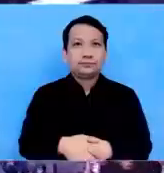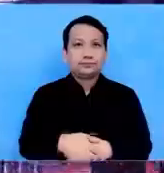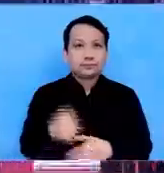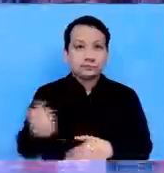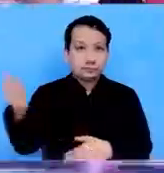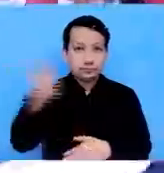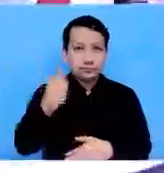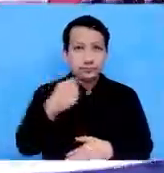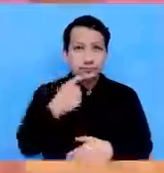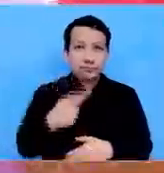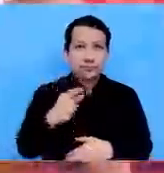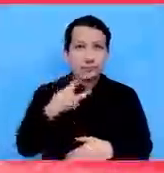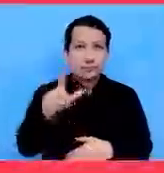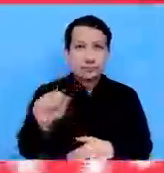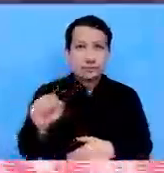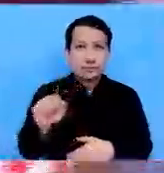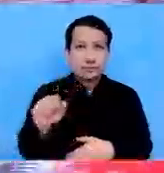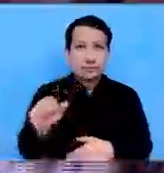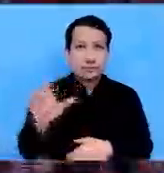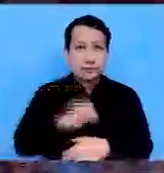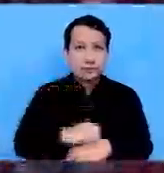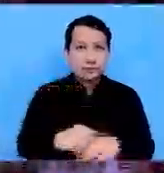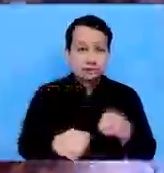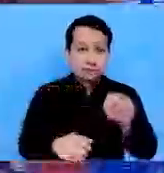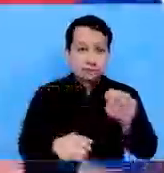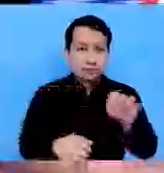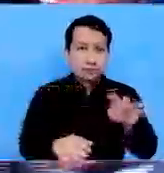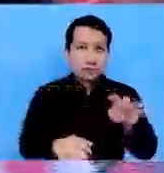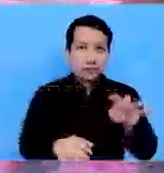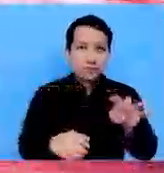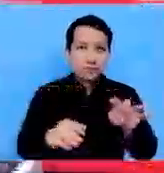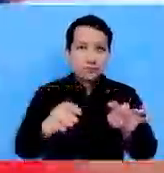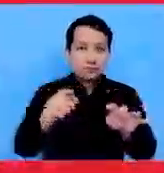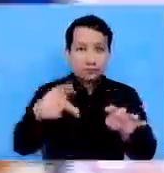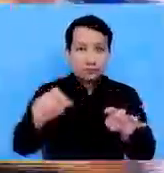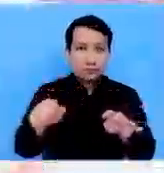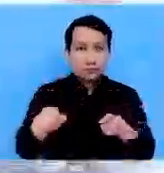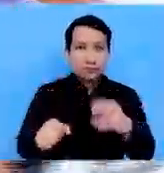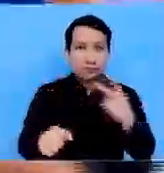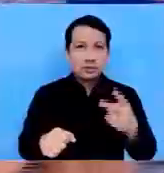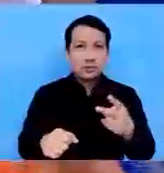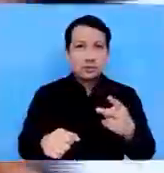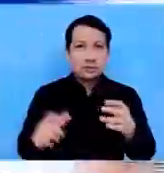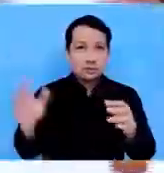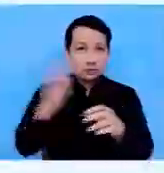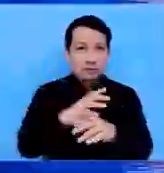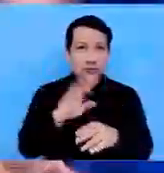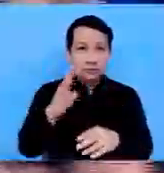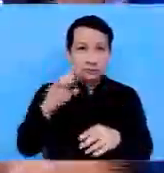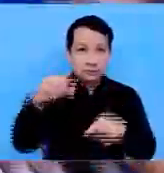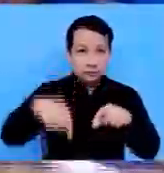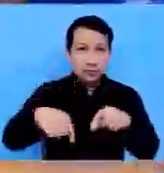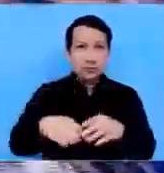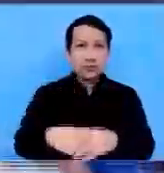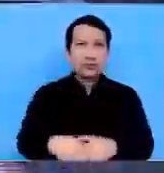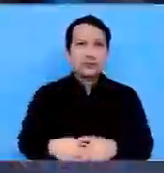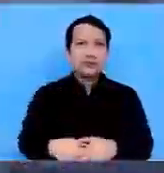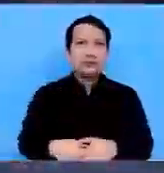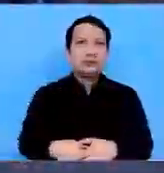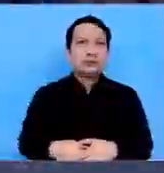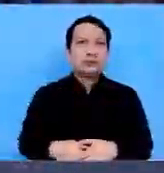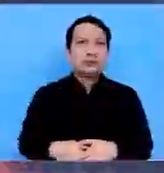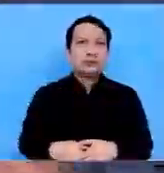Maroon si Xavier Lucero na nagtapos ng may 14 points, 11 rebounds at 2 pamatay-sunog na block sa fourth quarter. Defensively, we started